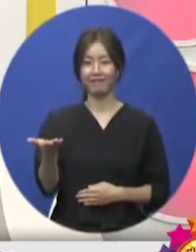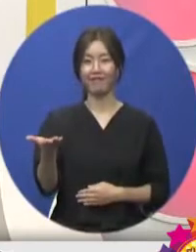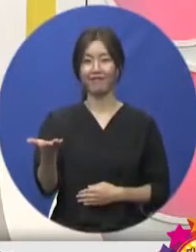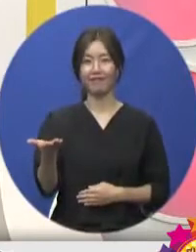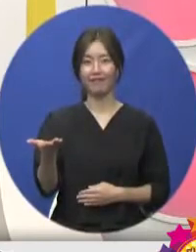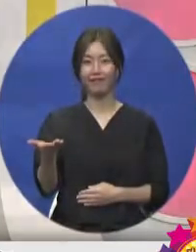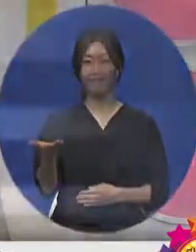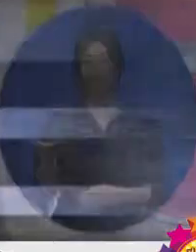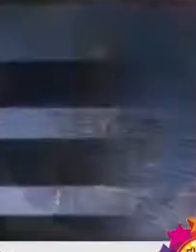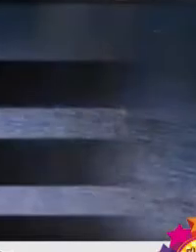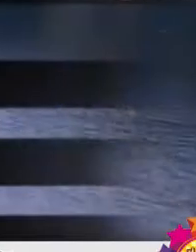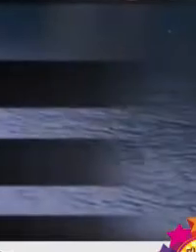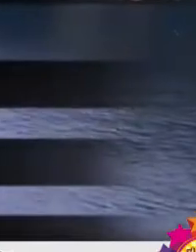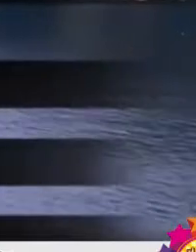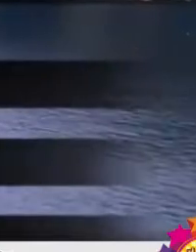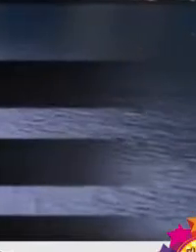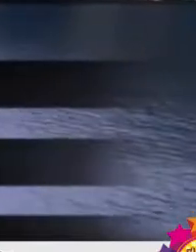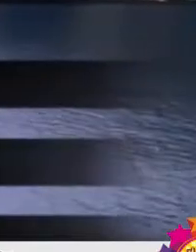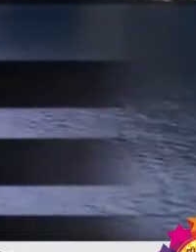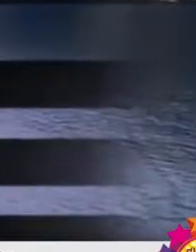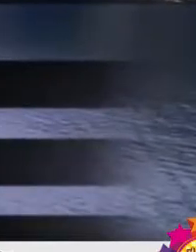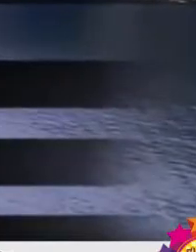요!